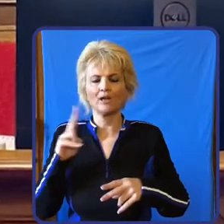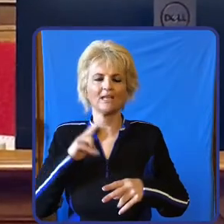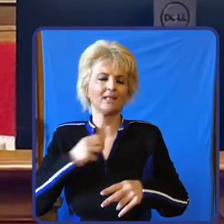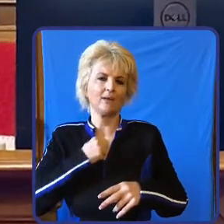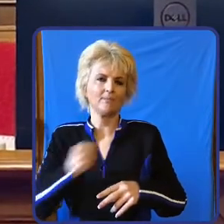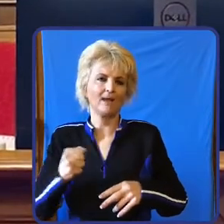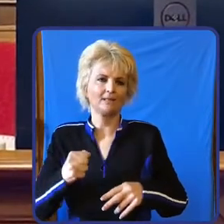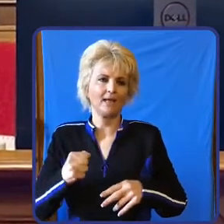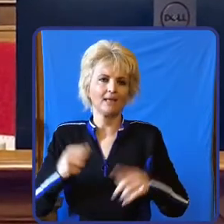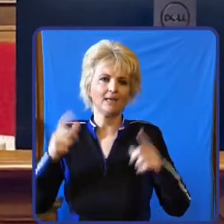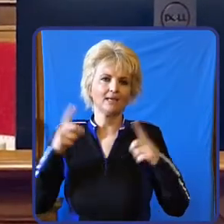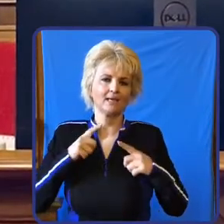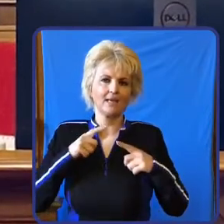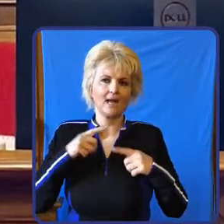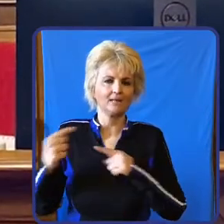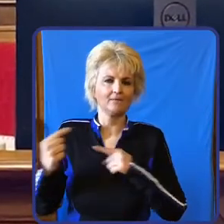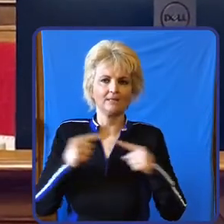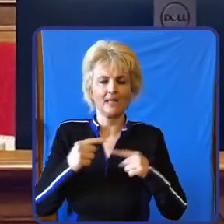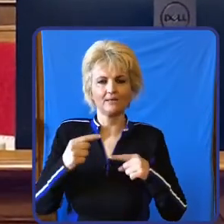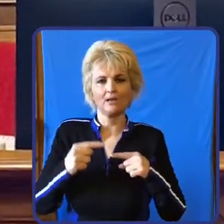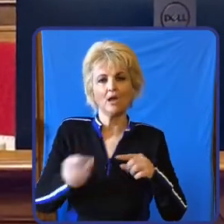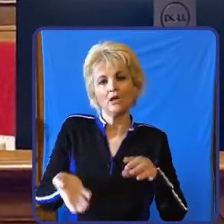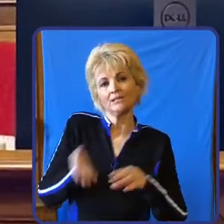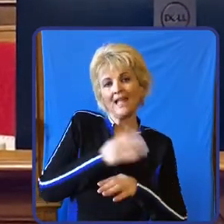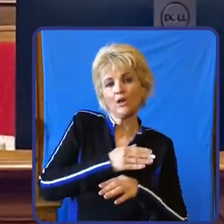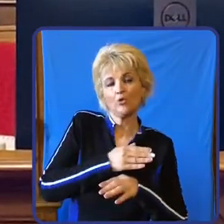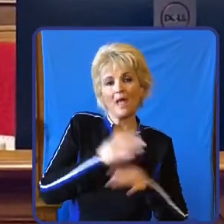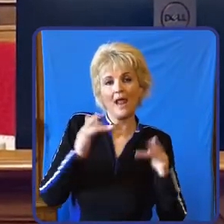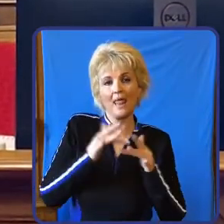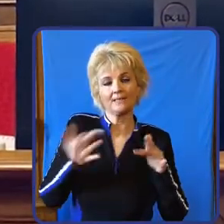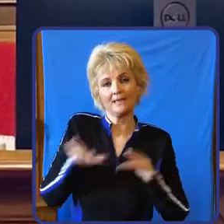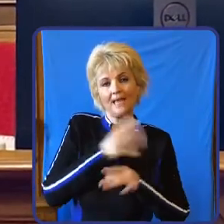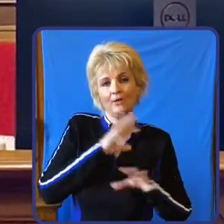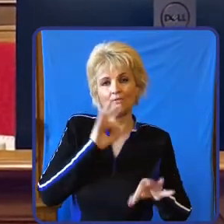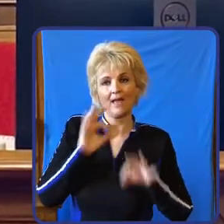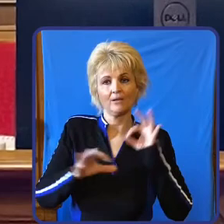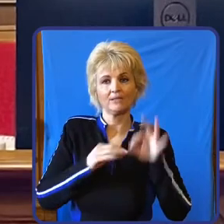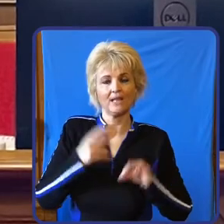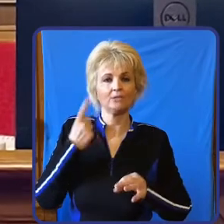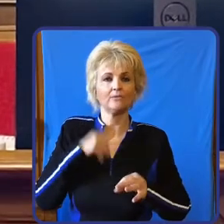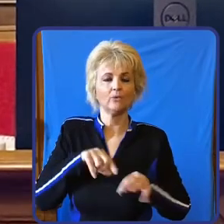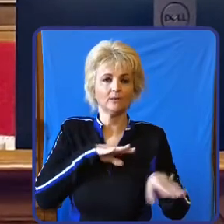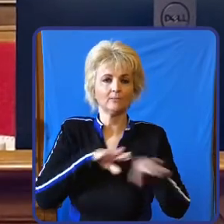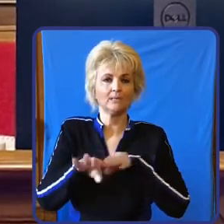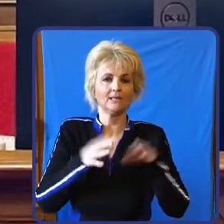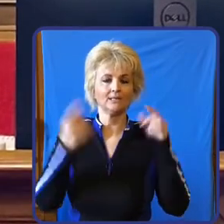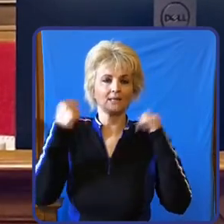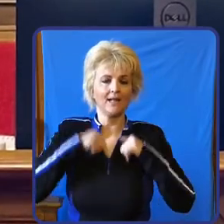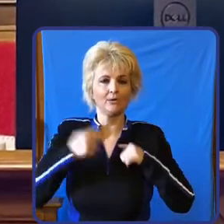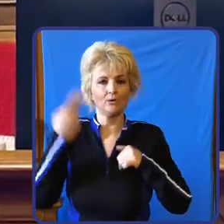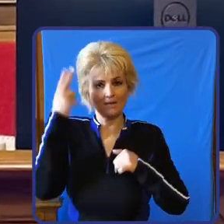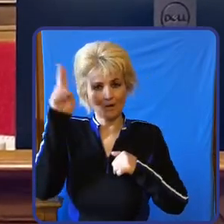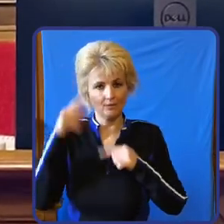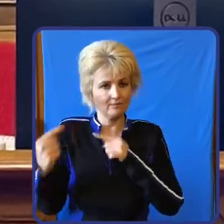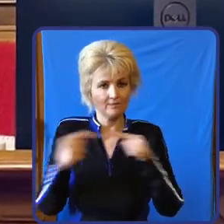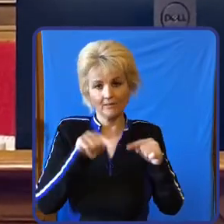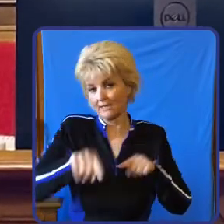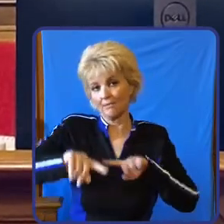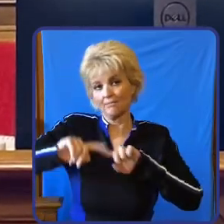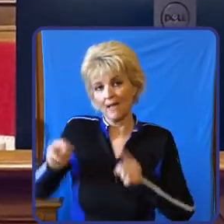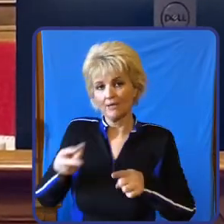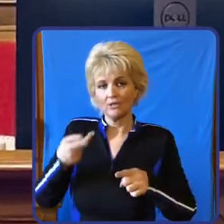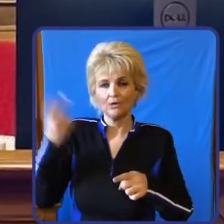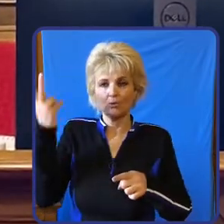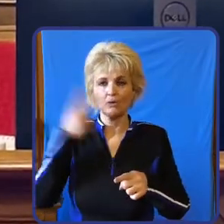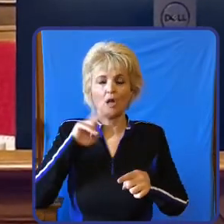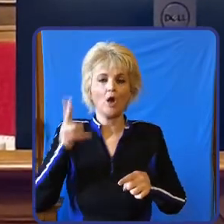vitára egy választásnál, nézzék meg az előválasztást, az ellenzéki előválasztást, ahol volt miniszterelnök jelölti vita, több is. Ez egy másik kultúra,